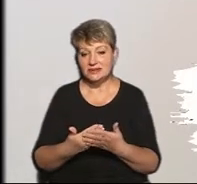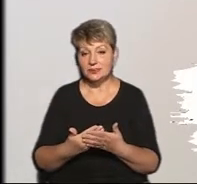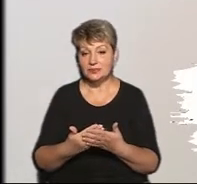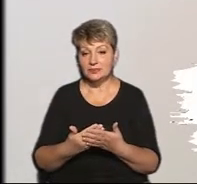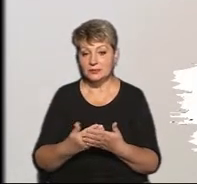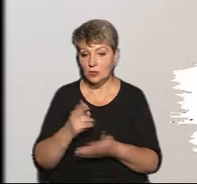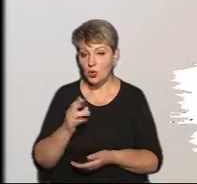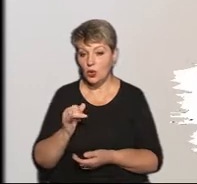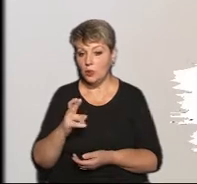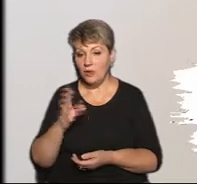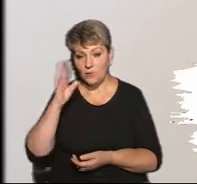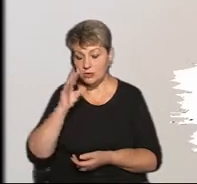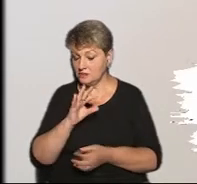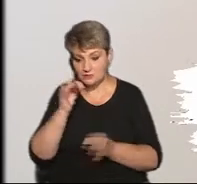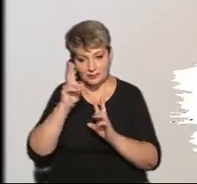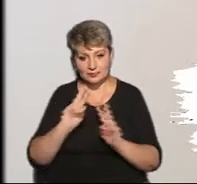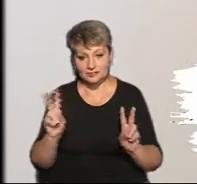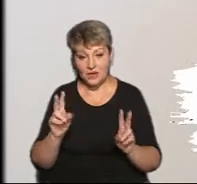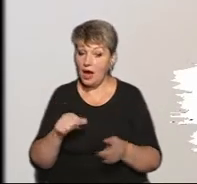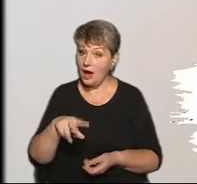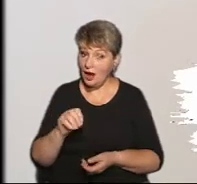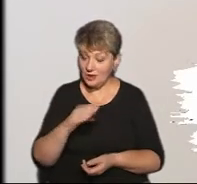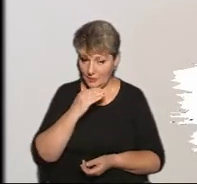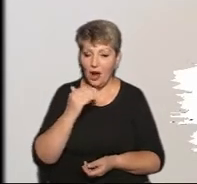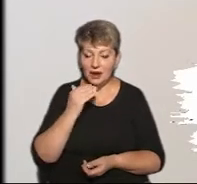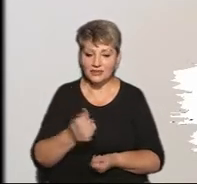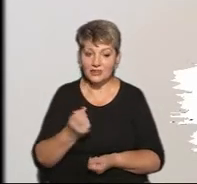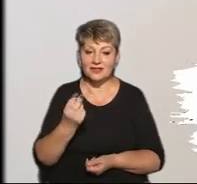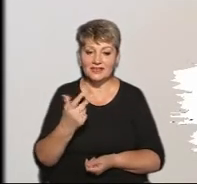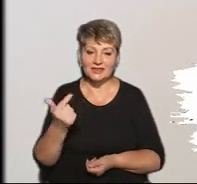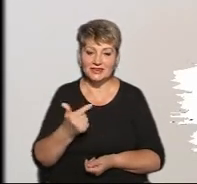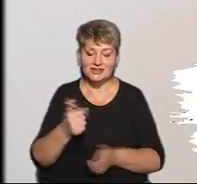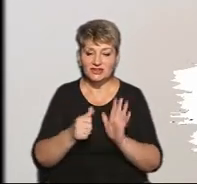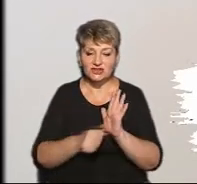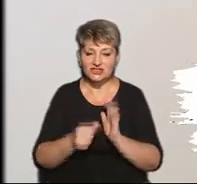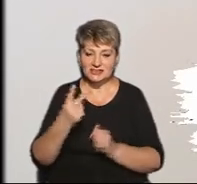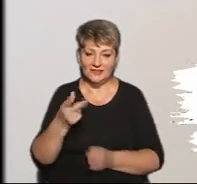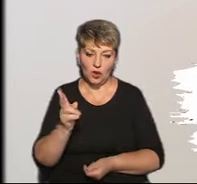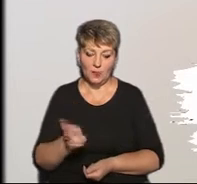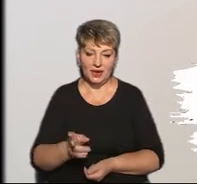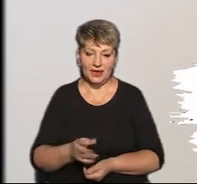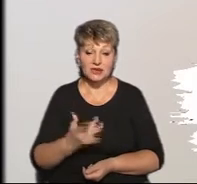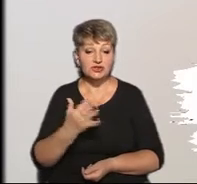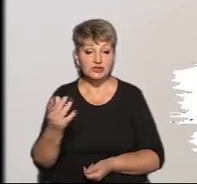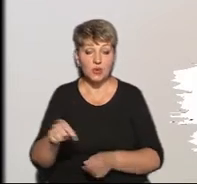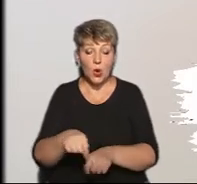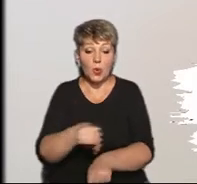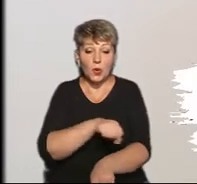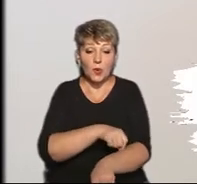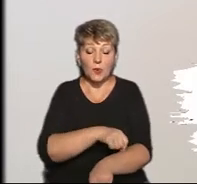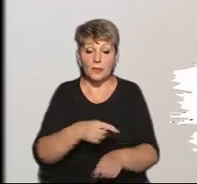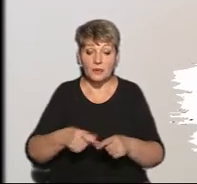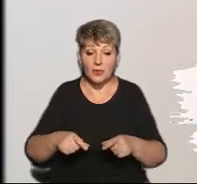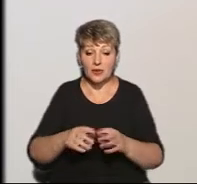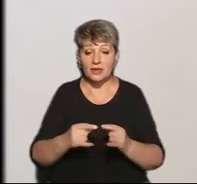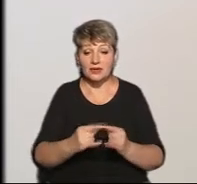За куб води водоканалу не скажу. Але багато. 12 гривень 62 копійки. Скільки кілометрів узбережжя